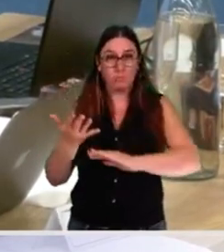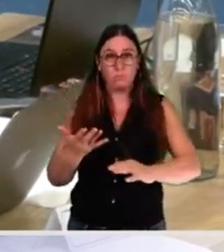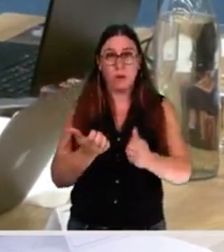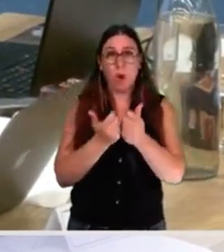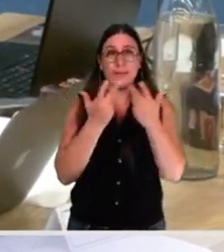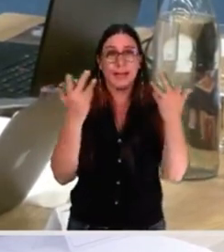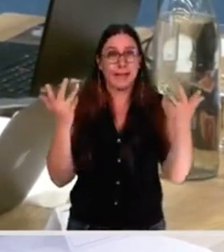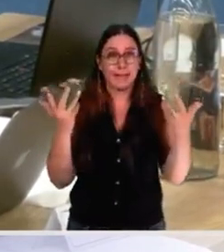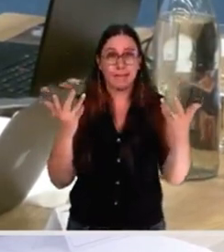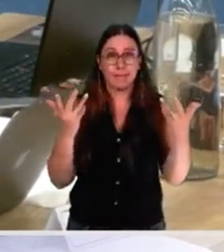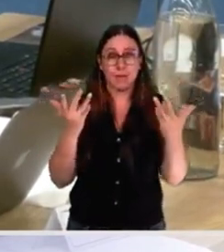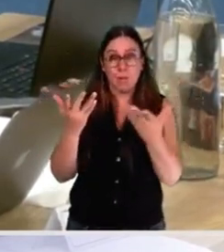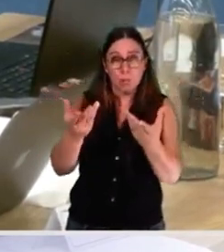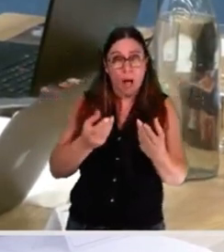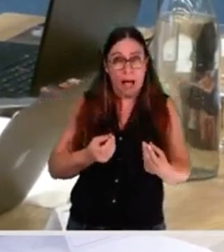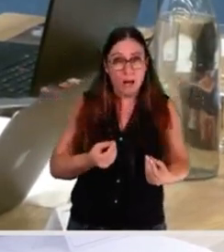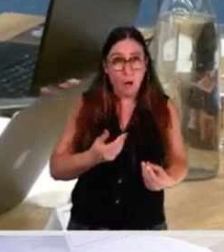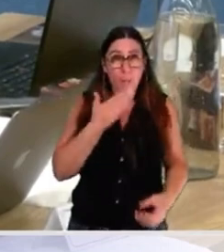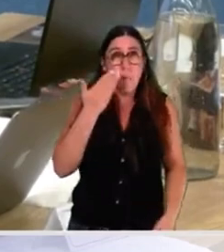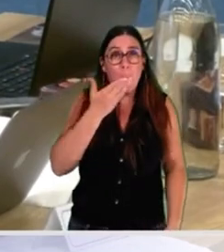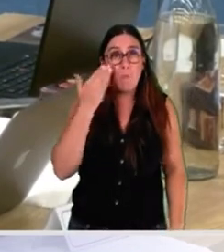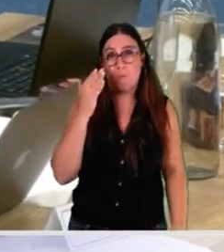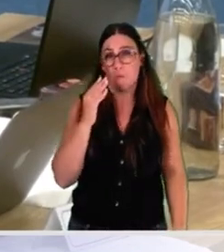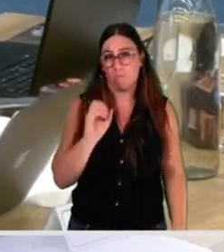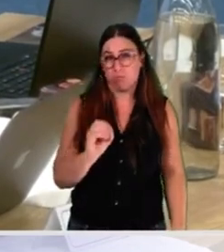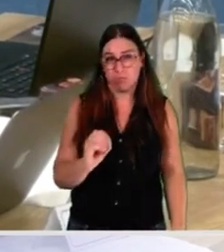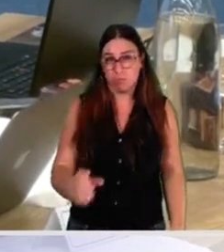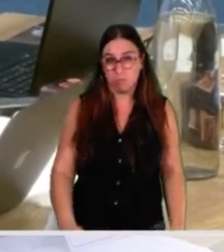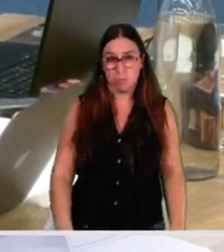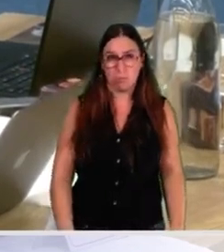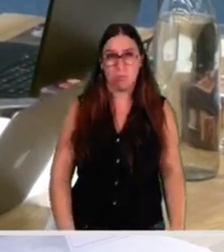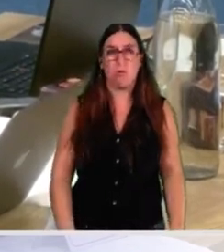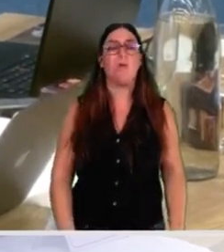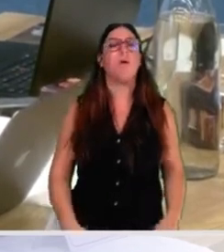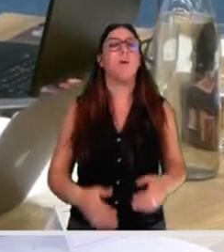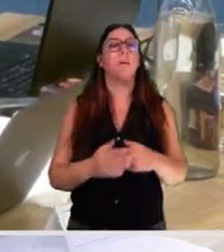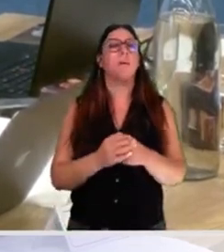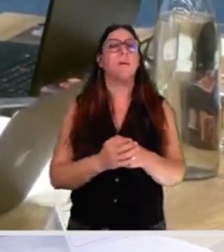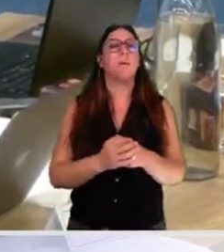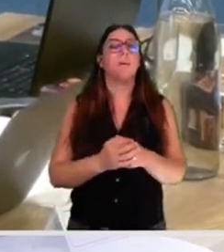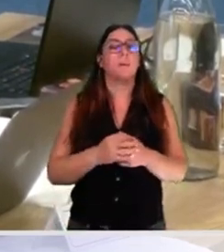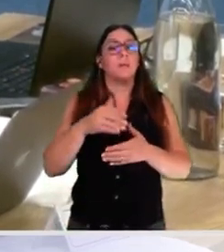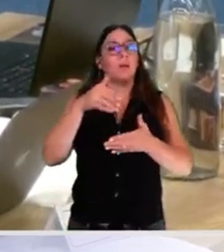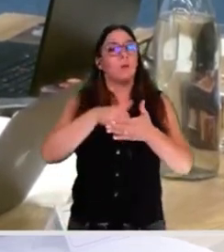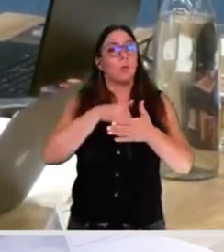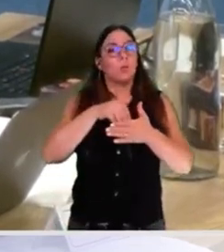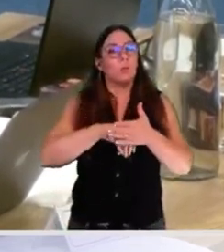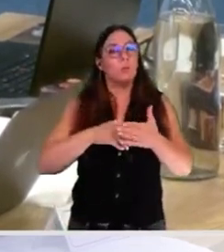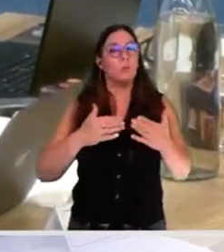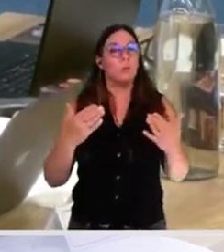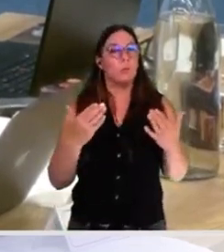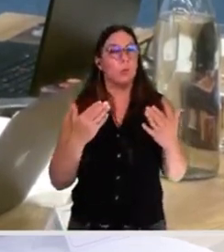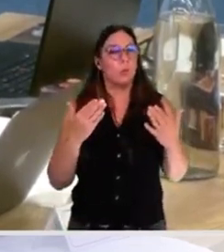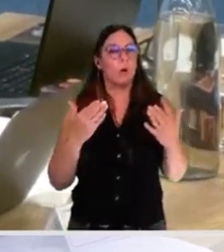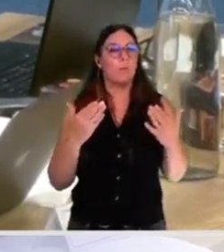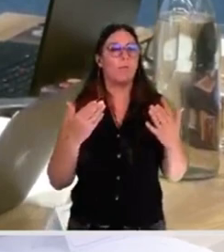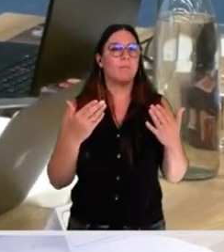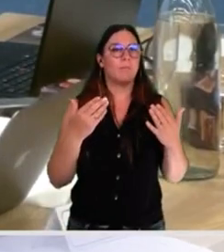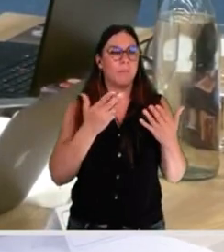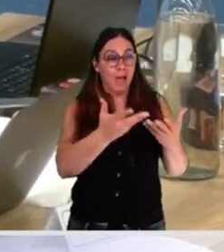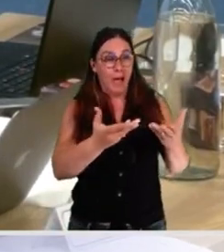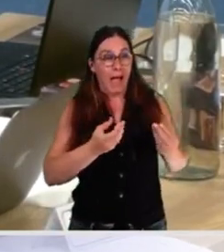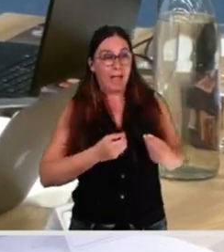quantitatif en matière d'accueil. Sur le fond, je voudrais dire que ce n'est pas le principe de